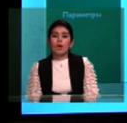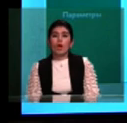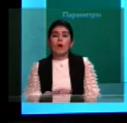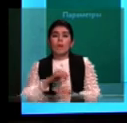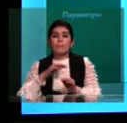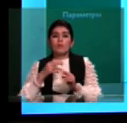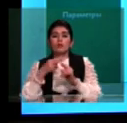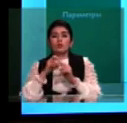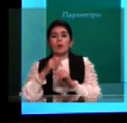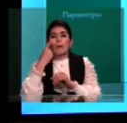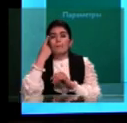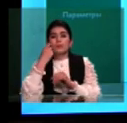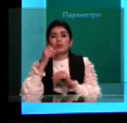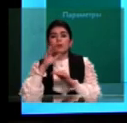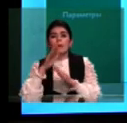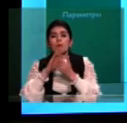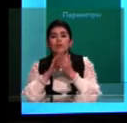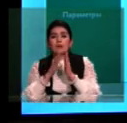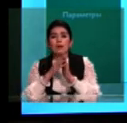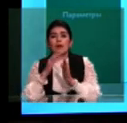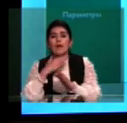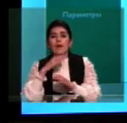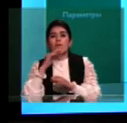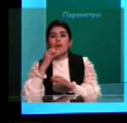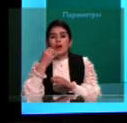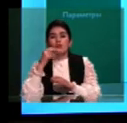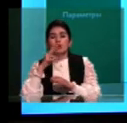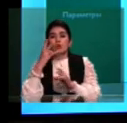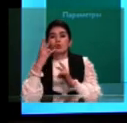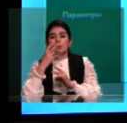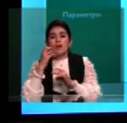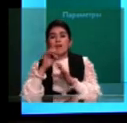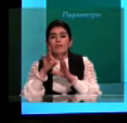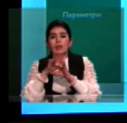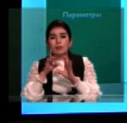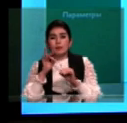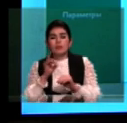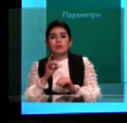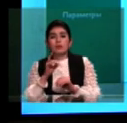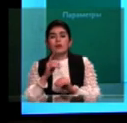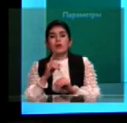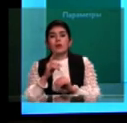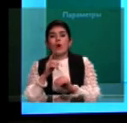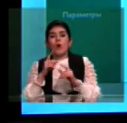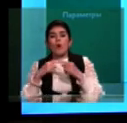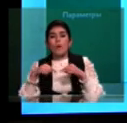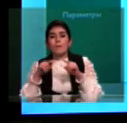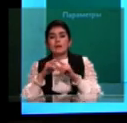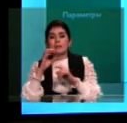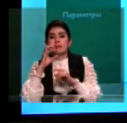После того, как мы указали месторасположение нашего файла, необходимо выбрать команду «Сервис».